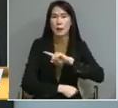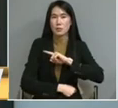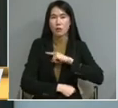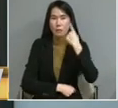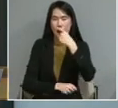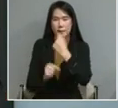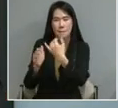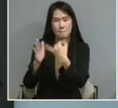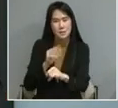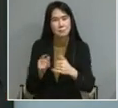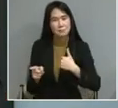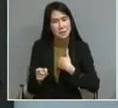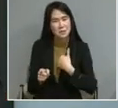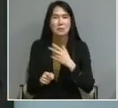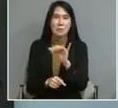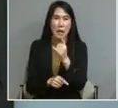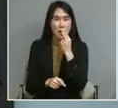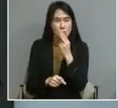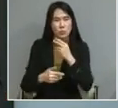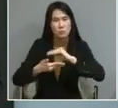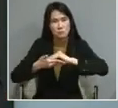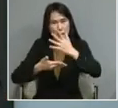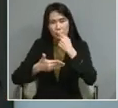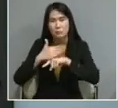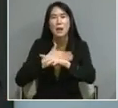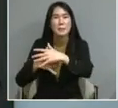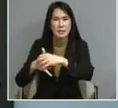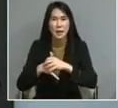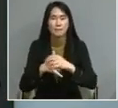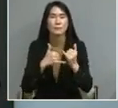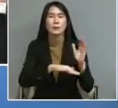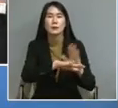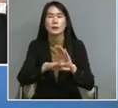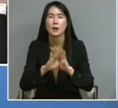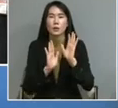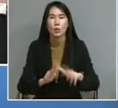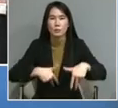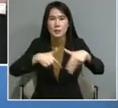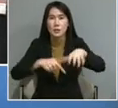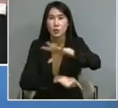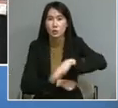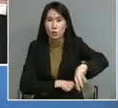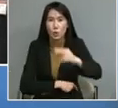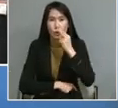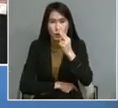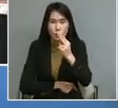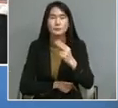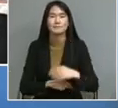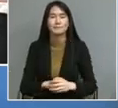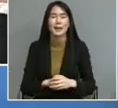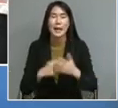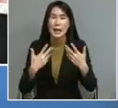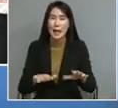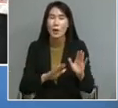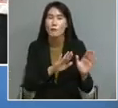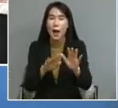การใช้อย่างผิดวัตถุประสงค์ที่ได้ท่านได้เรียนเนี่ยต่อต่อสังคมเอ่อต่อสังคมต่อไปนำเรียนต่อสังคมต่อไปและก็